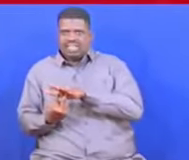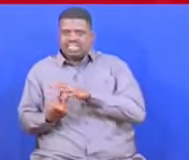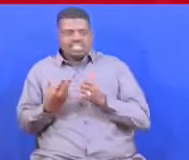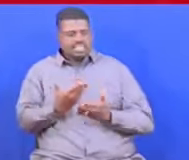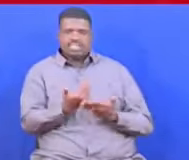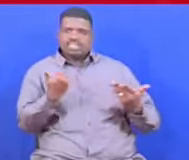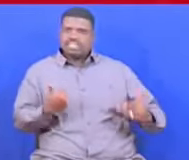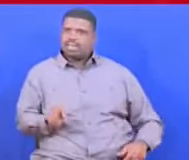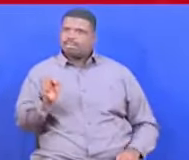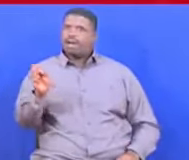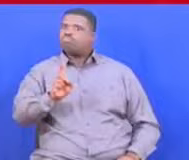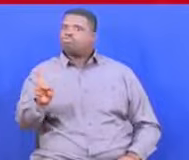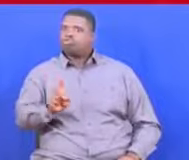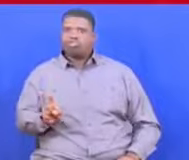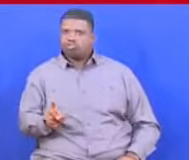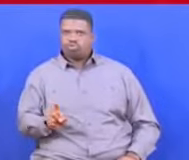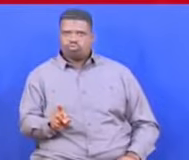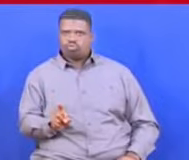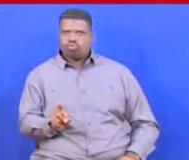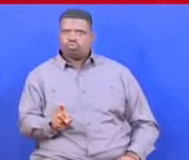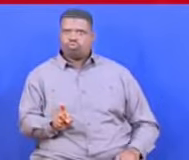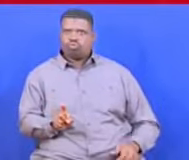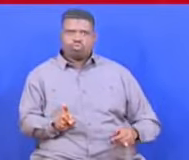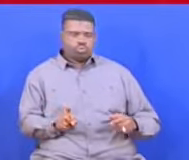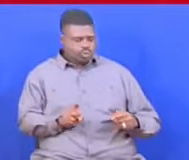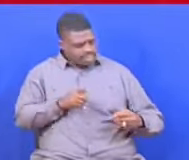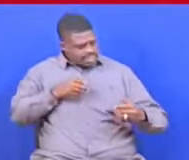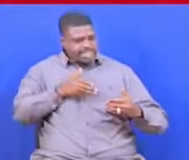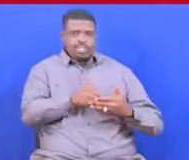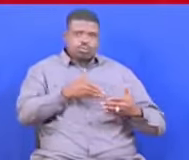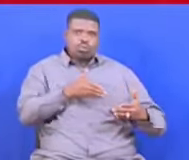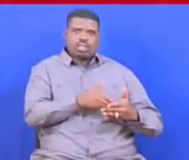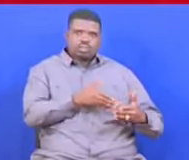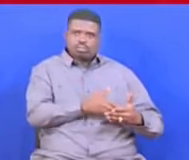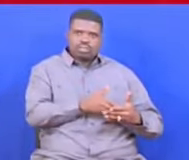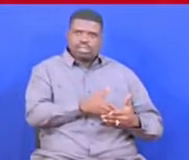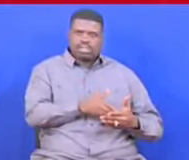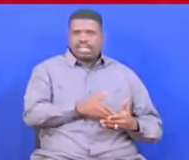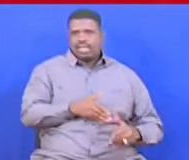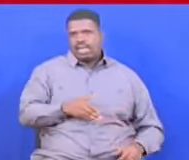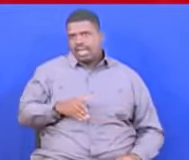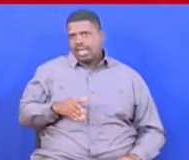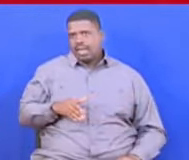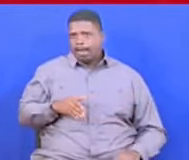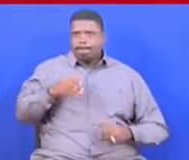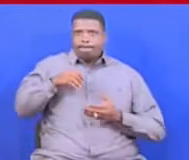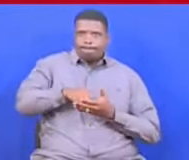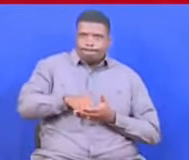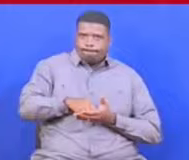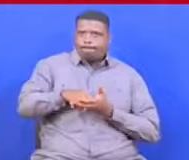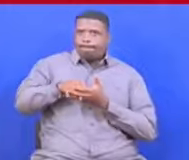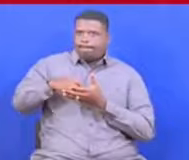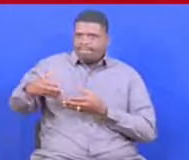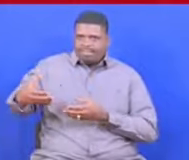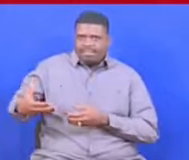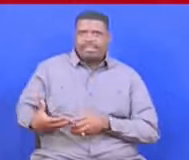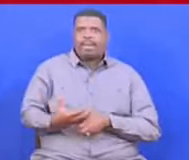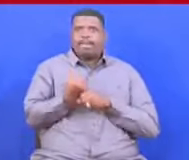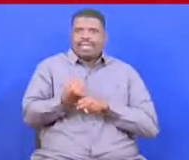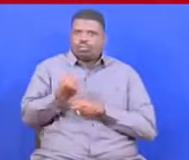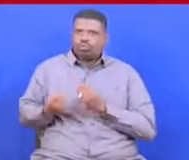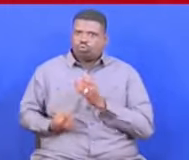hakujawa sababu kwamba ni kikwazo cha remittance au ni mafao kutoka